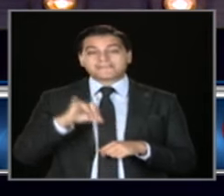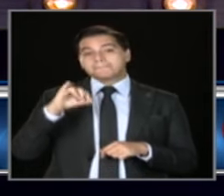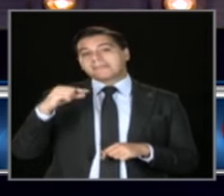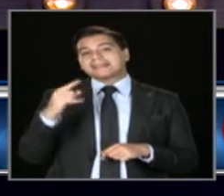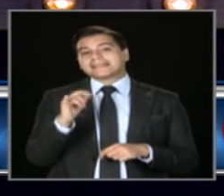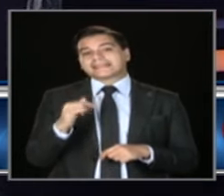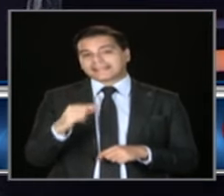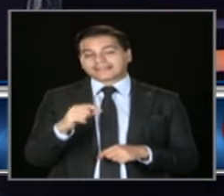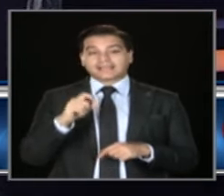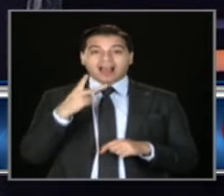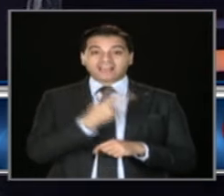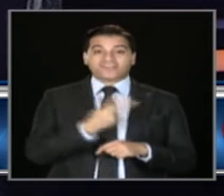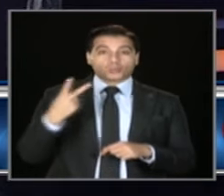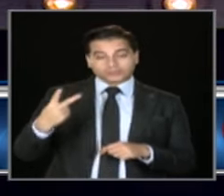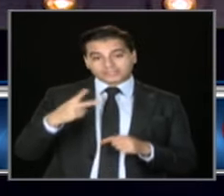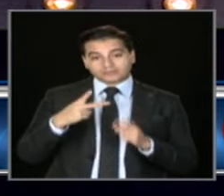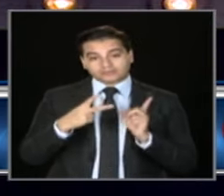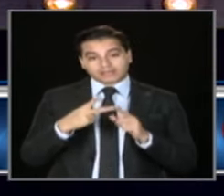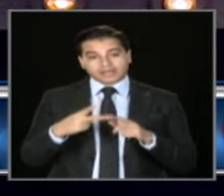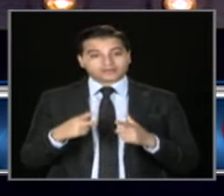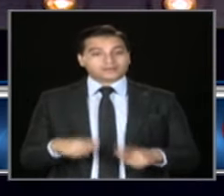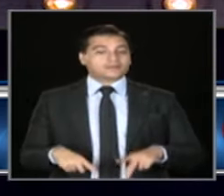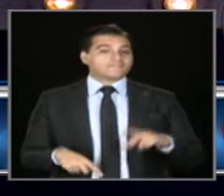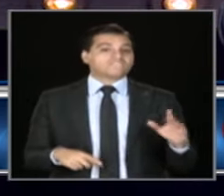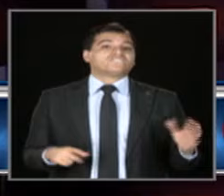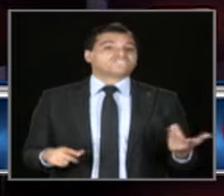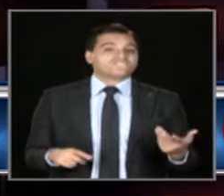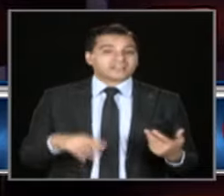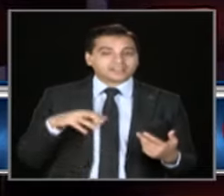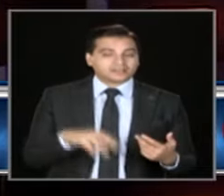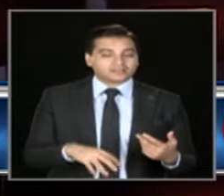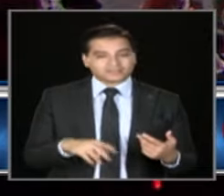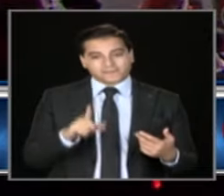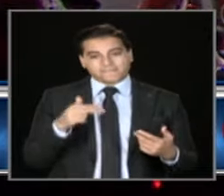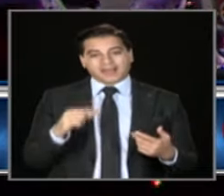المدينه الثانيه بغداد اجابه